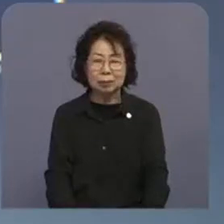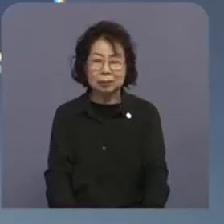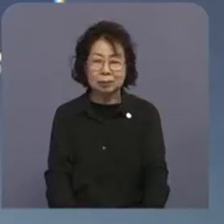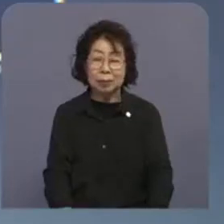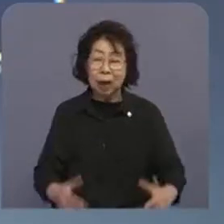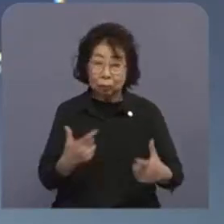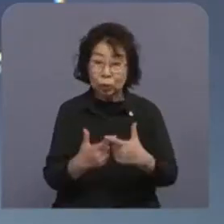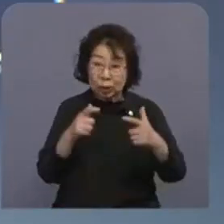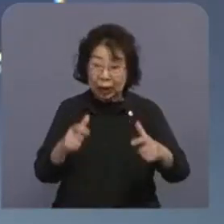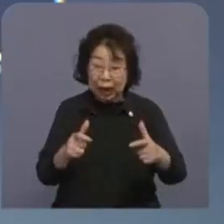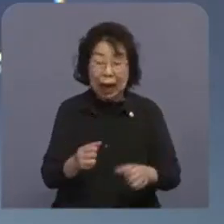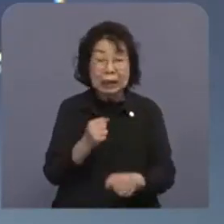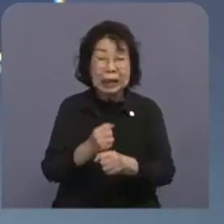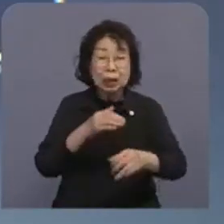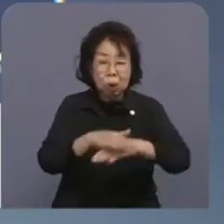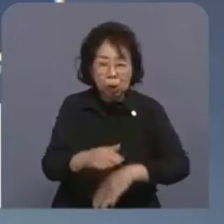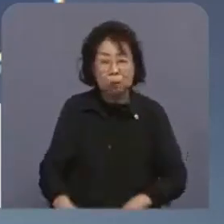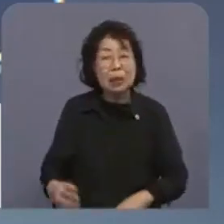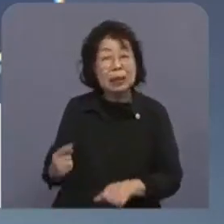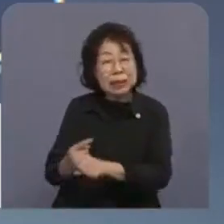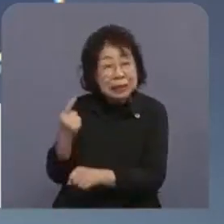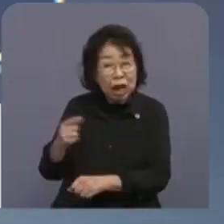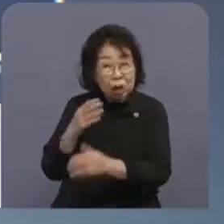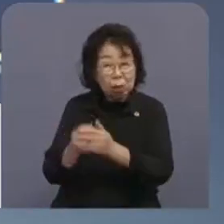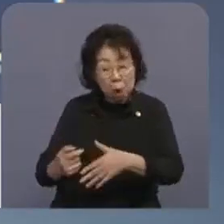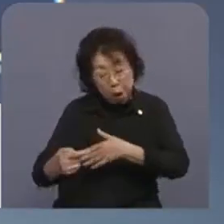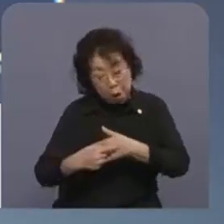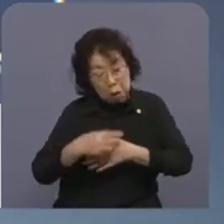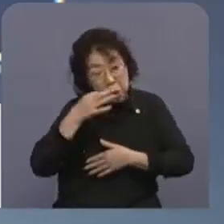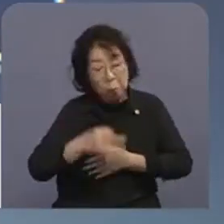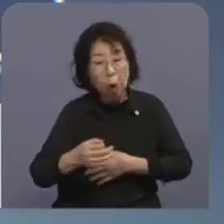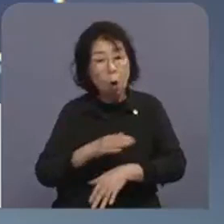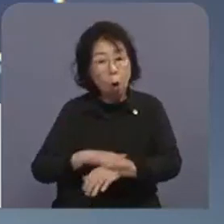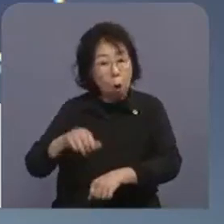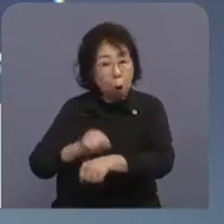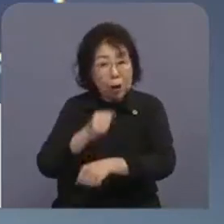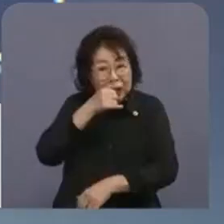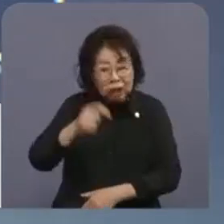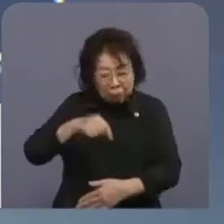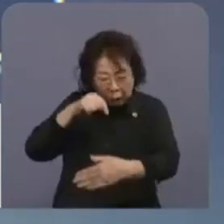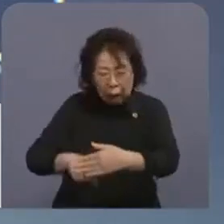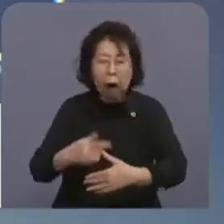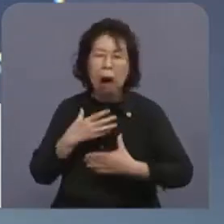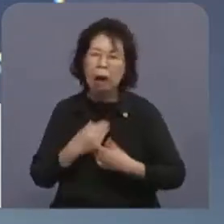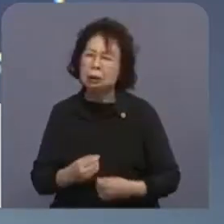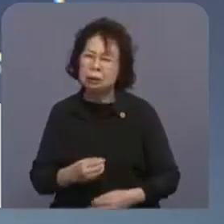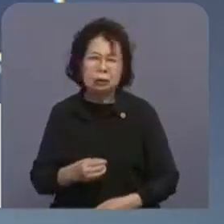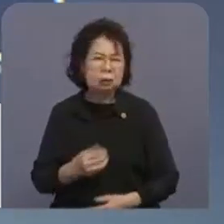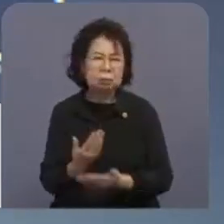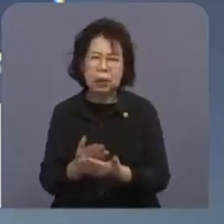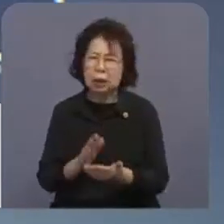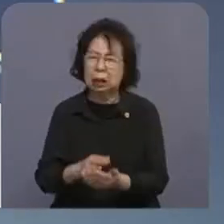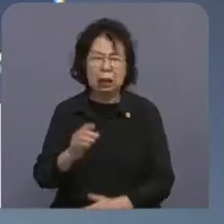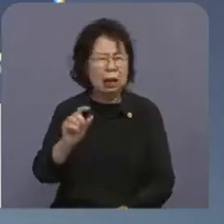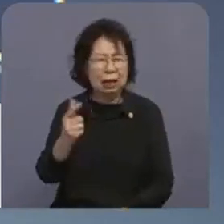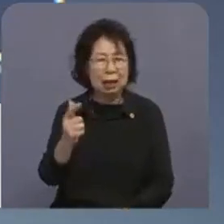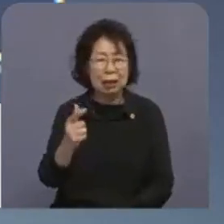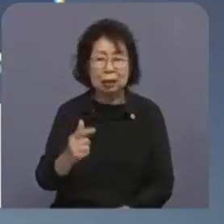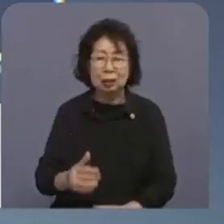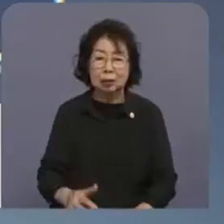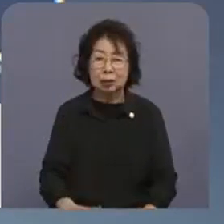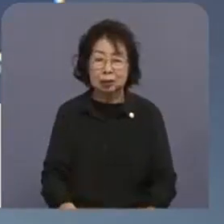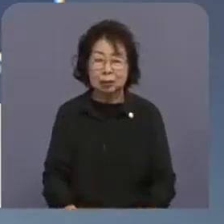부산지역의 제조비 지환의 총매출 증가등 외형적인 성과에도 불구하고 경영 안정성은 개선되지 않은 것으로